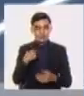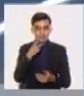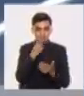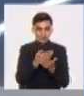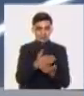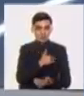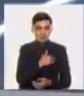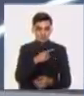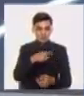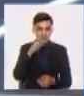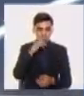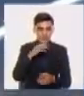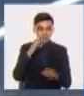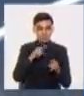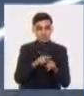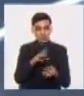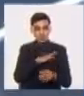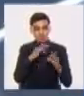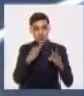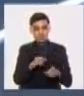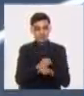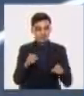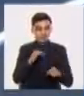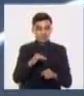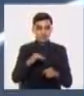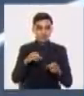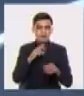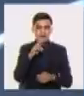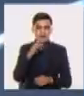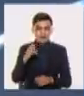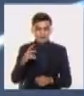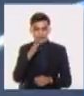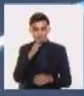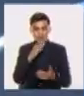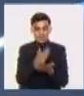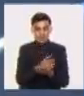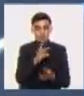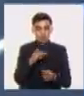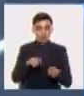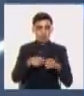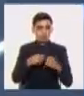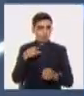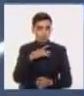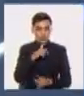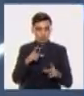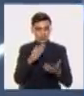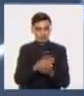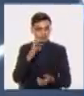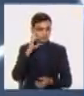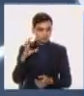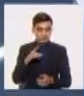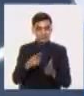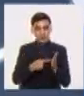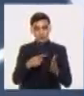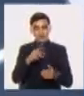показать изъяны в работе пропускных постов. Ведь получается, что карантин действует, но его многие нарушают. Хотя за несоблюдение